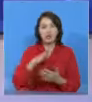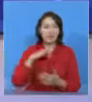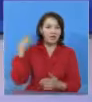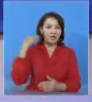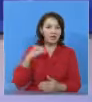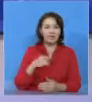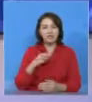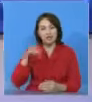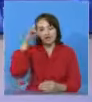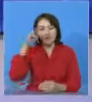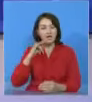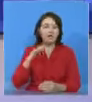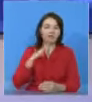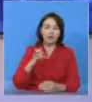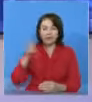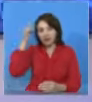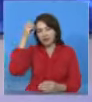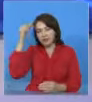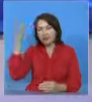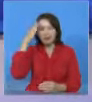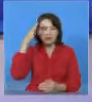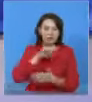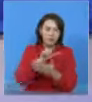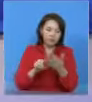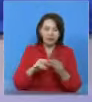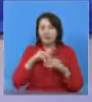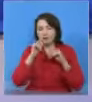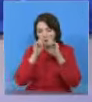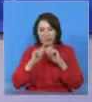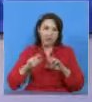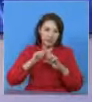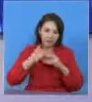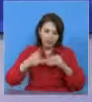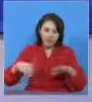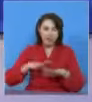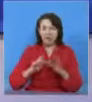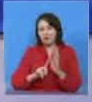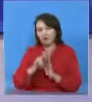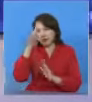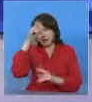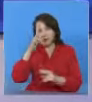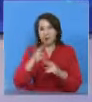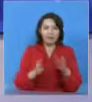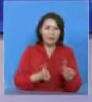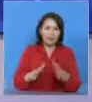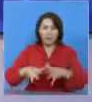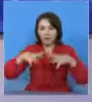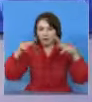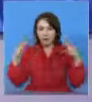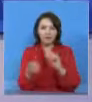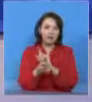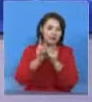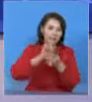Ақтөбе қазақ әдебиетіне талай дарынды ақын-жазушылар сыйлаған мекен. Аға буыннан басталған жол бүгінде үлкен даңғылға